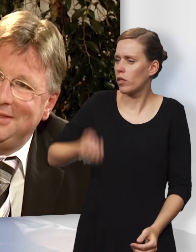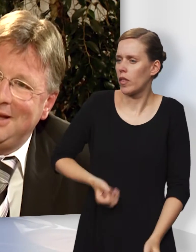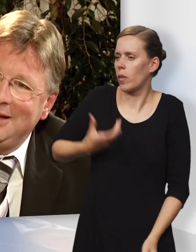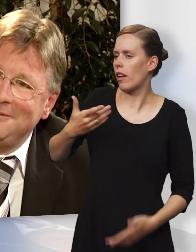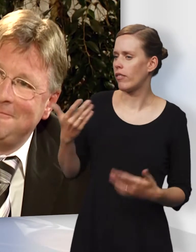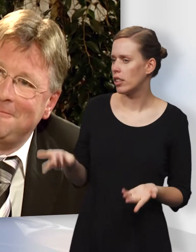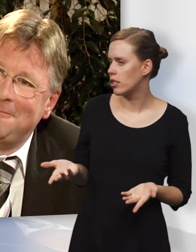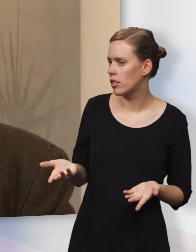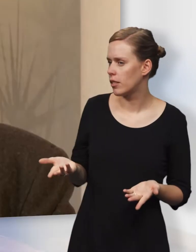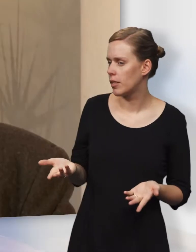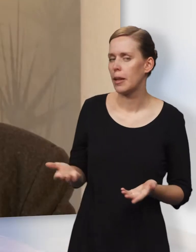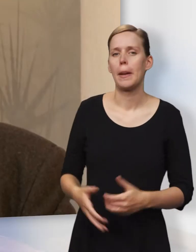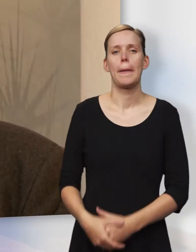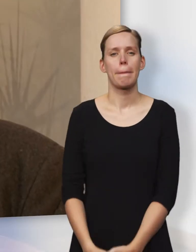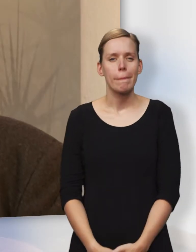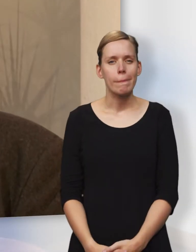zusammengetragen?